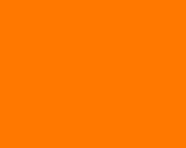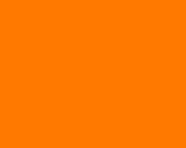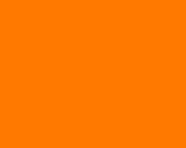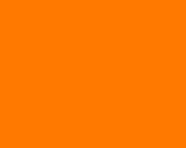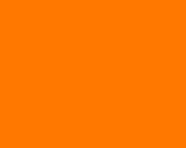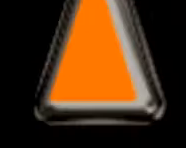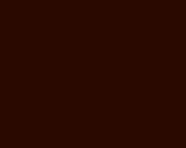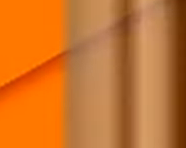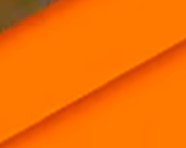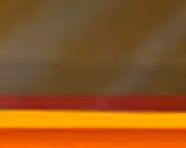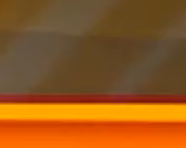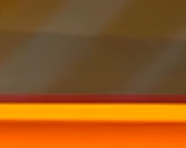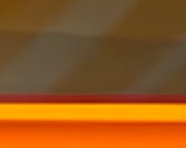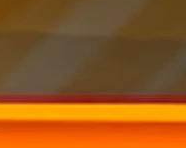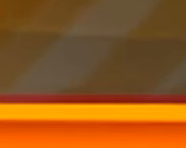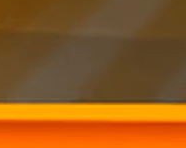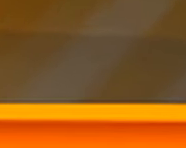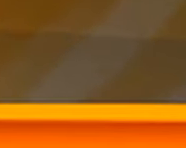Una sa lahat.